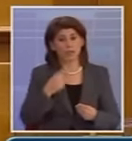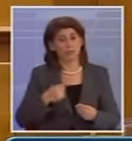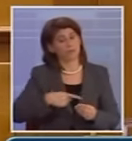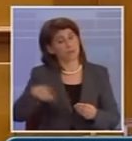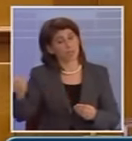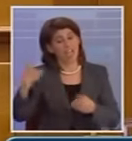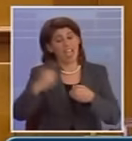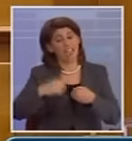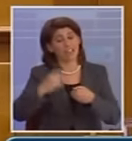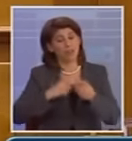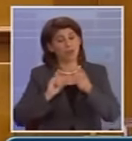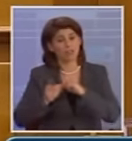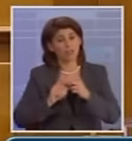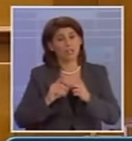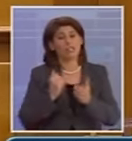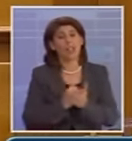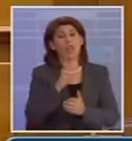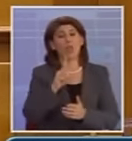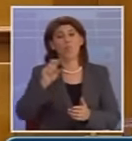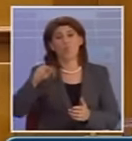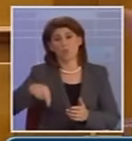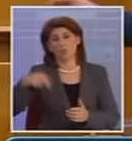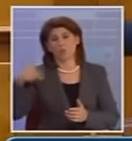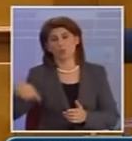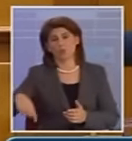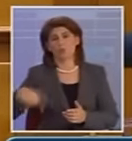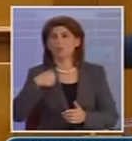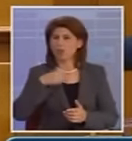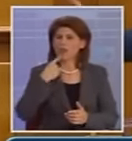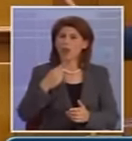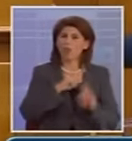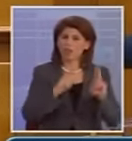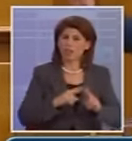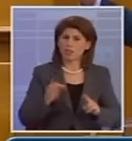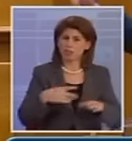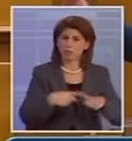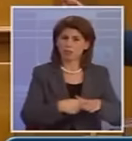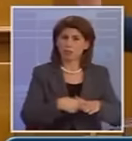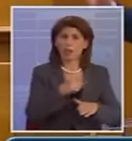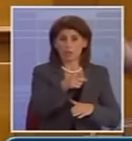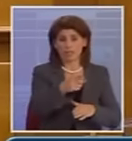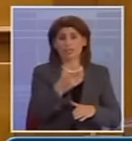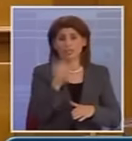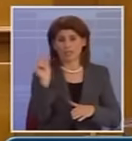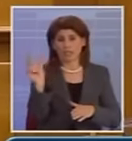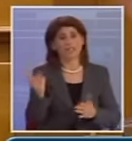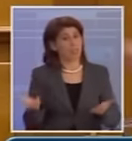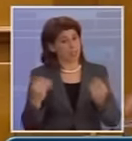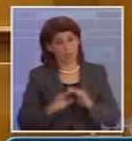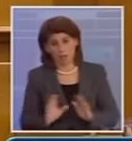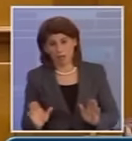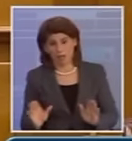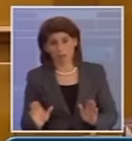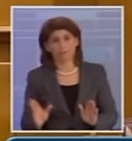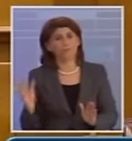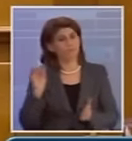τους εταίρους σας και με το Δέλτα Νιτάφ. Και μια που λέω Δέλτα Νιτάφ, από εσάς η λέξη αυτή φαίνεται να μην υπάρχει.